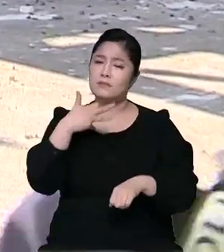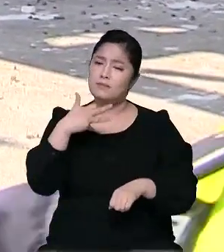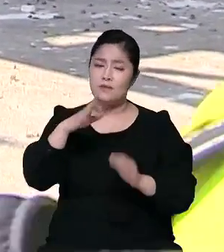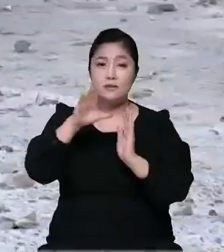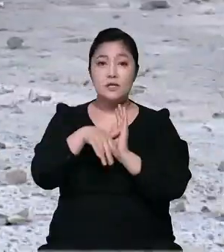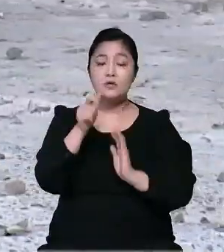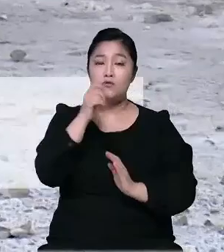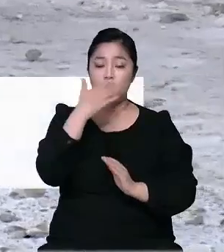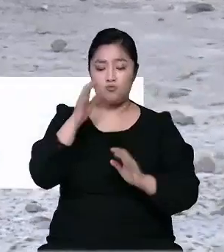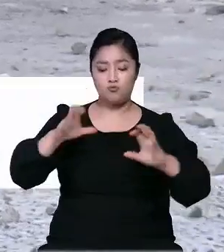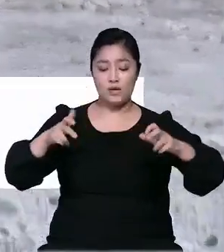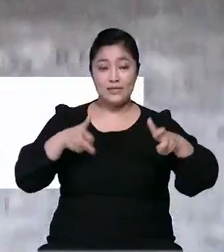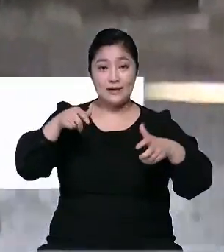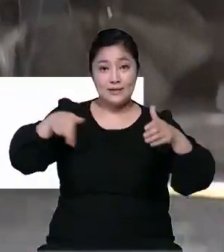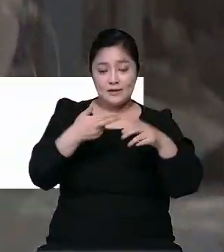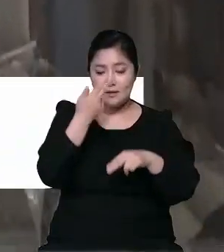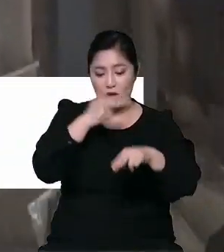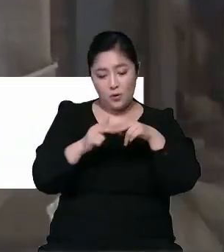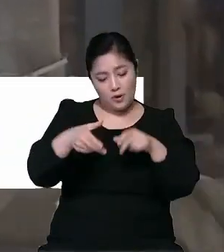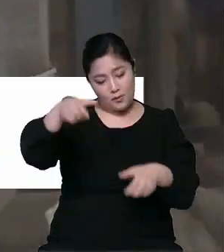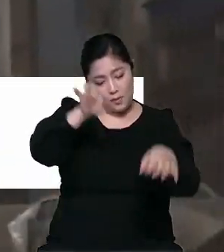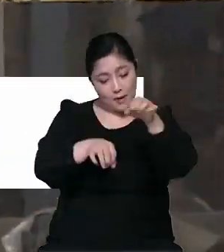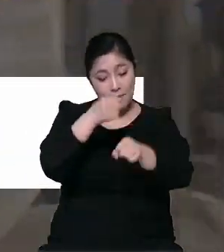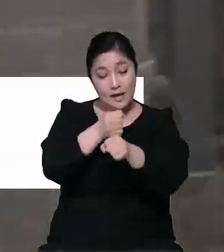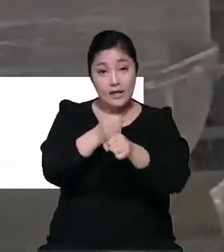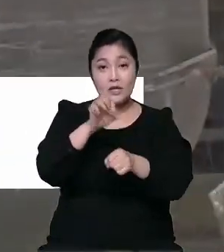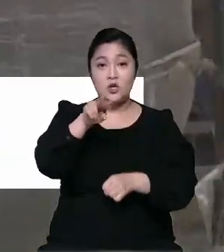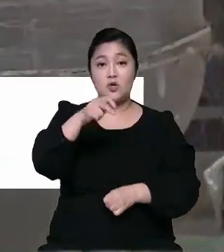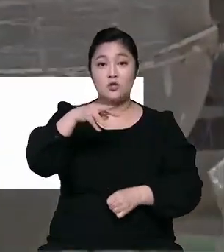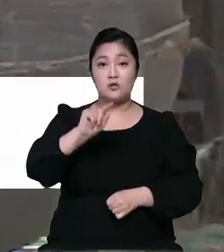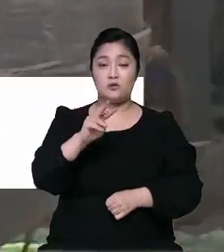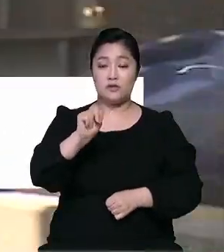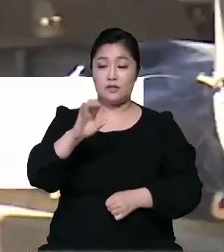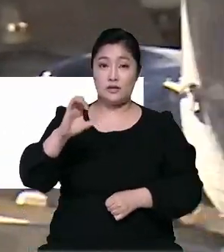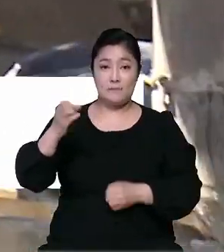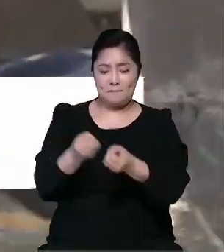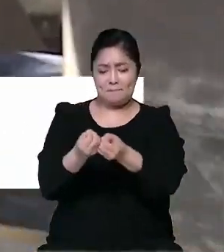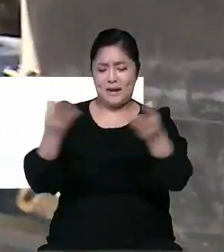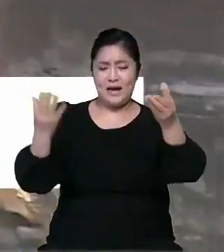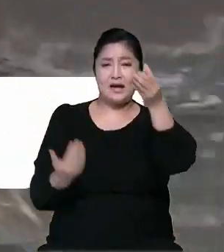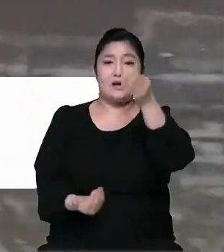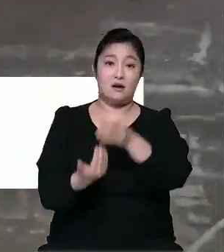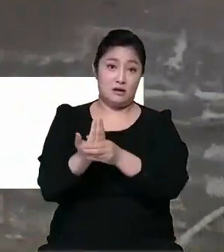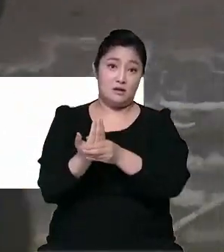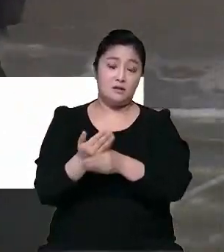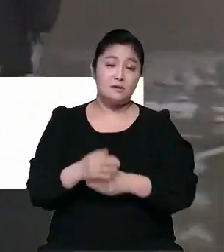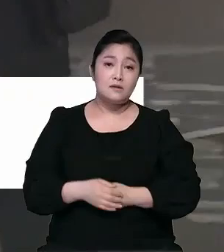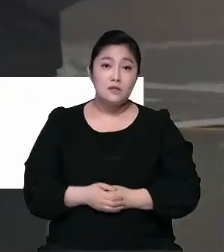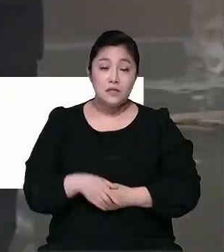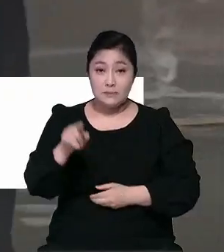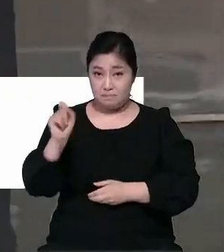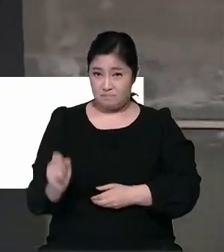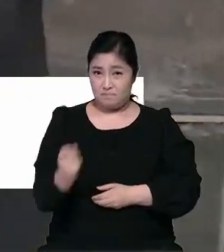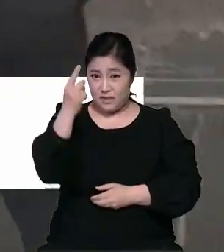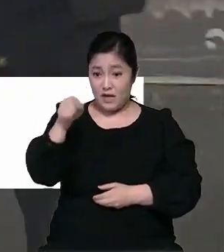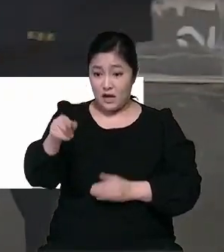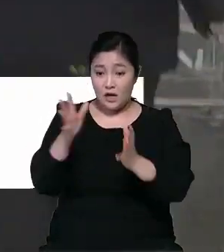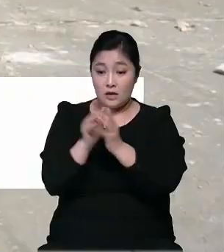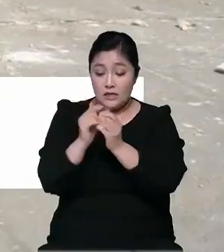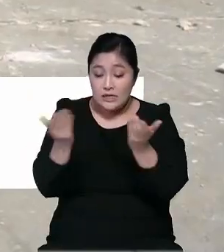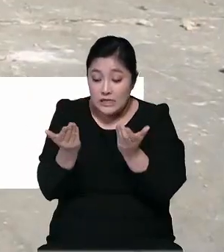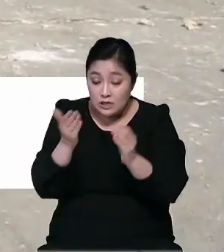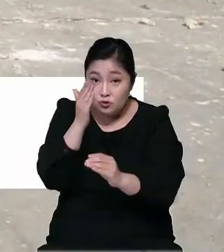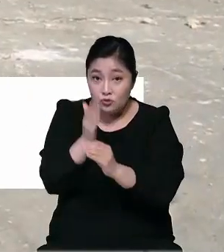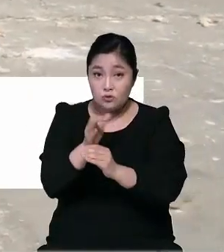18분 여수 국가산단의 석유화학 제조공장인 여천 NCC에서 폭발 사고가 났습니다. 이 사고로 현장에서